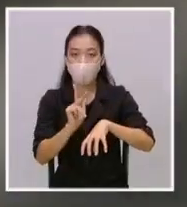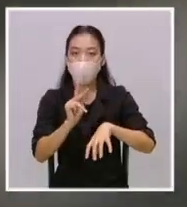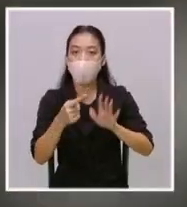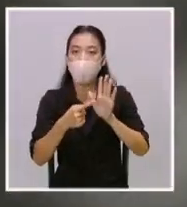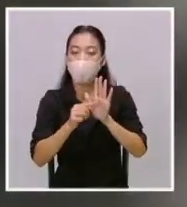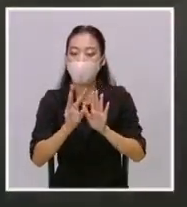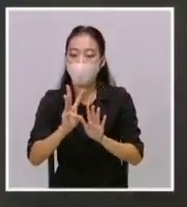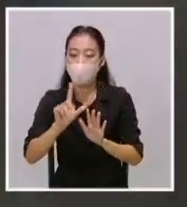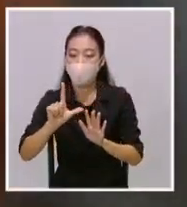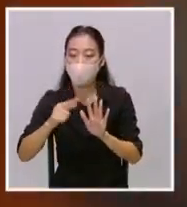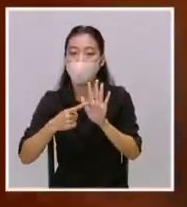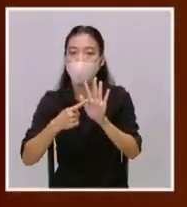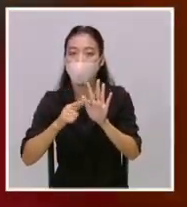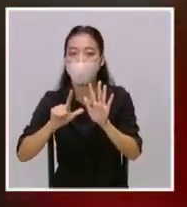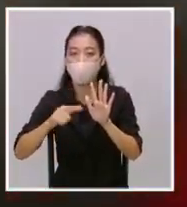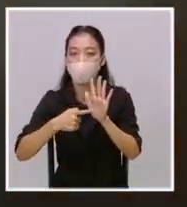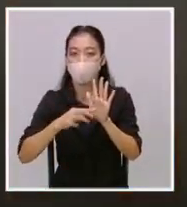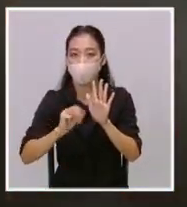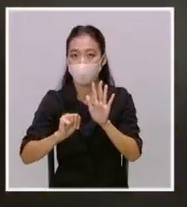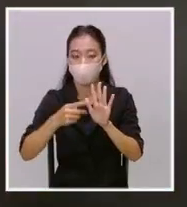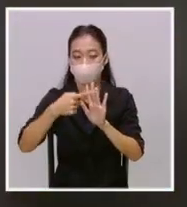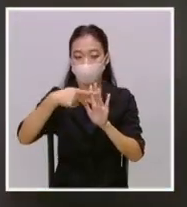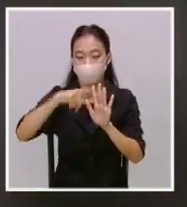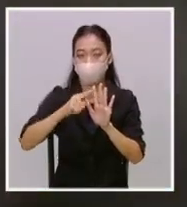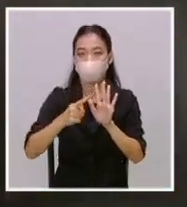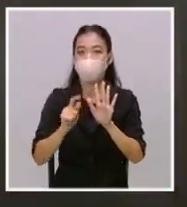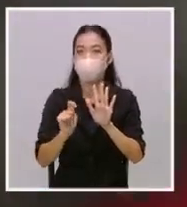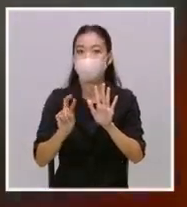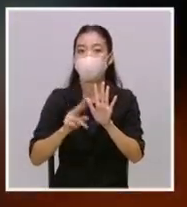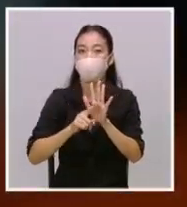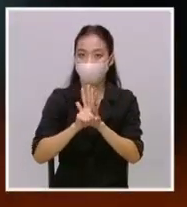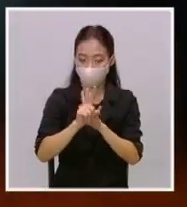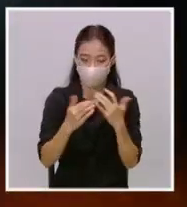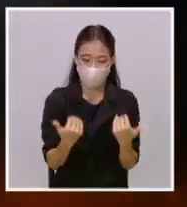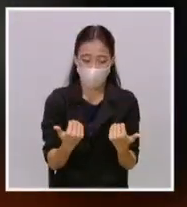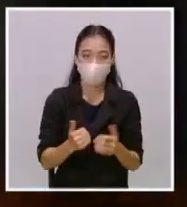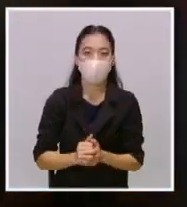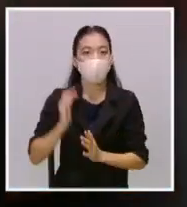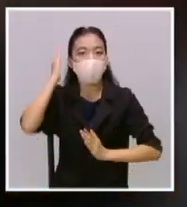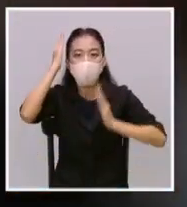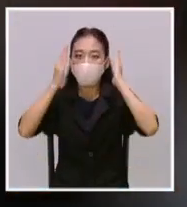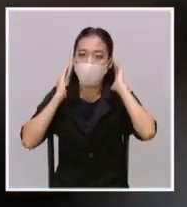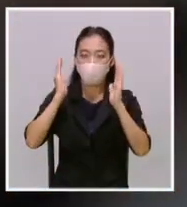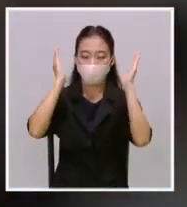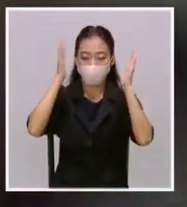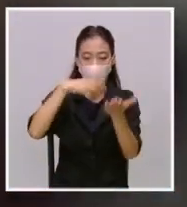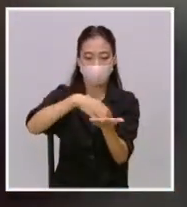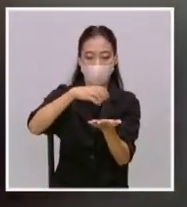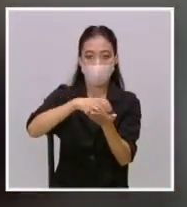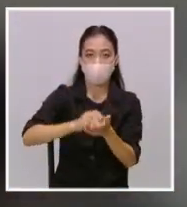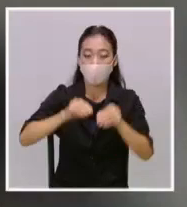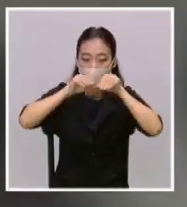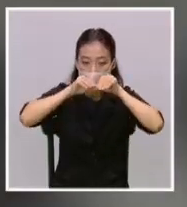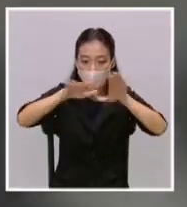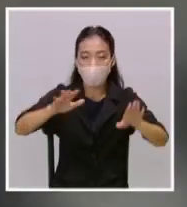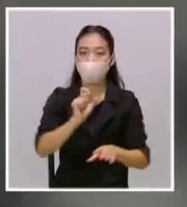ายละเอียดนี้ทางรัฐบาลมาเลเซียค่ะก็เปิดเผยออกมาสำหรับการล็อกดาวน์เต็มรูปแบบที่ประกาศไปเมื่อวันศุกร์แล้วก็จ